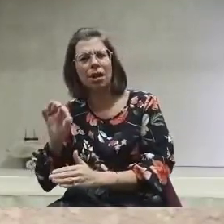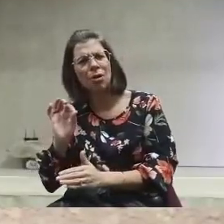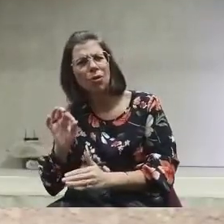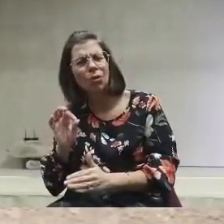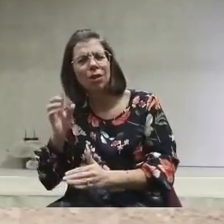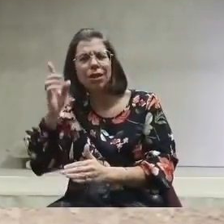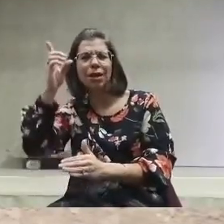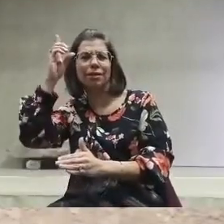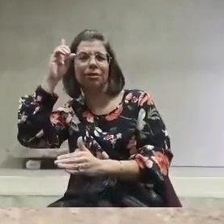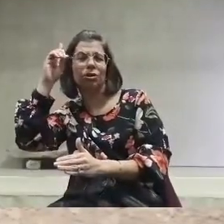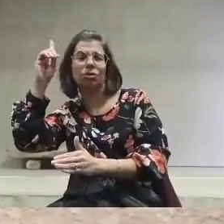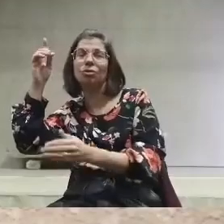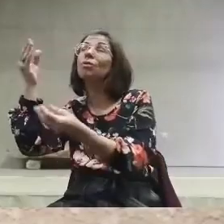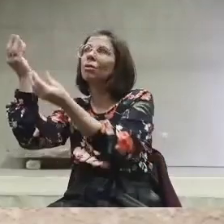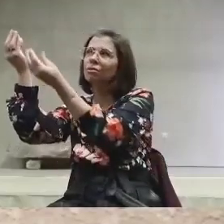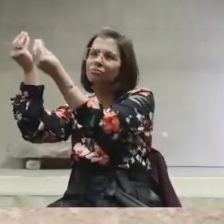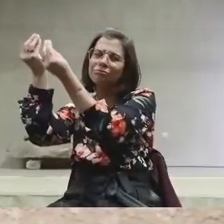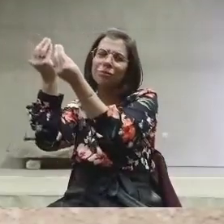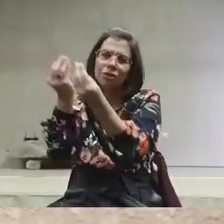voulez.